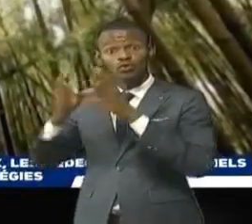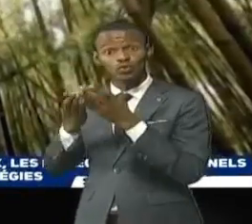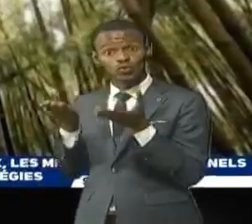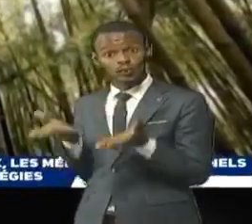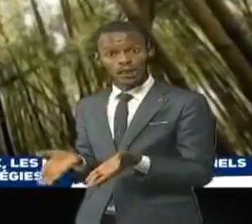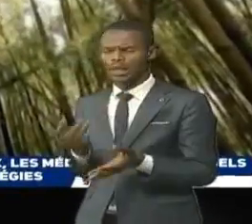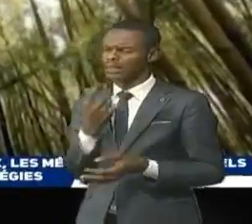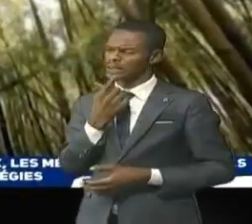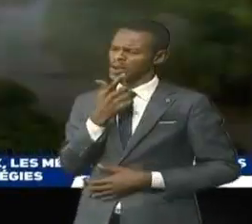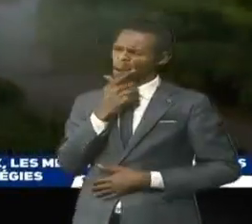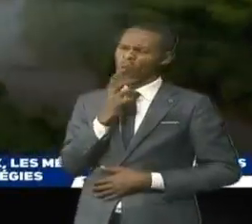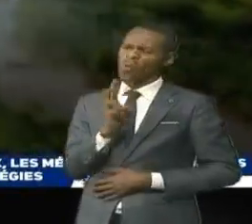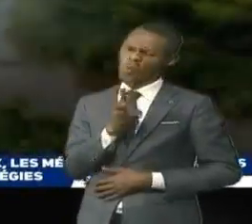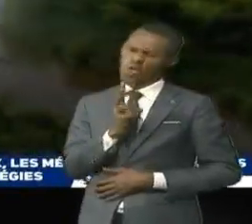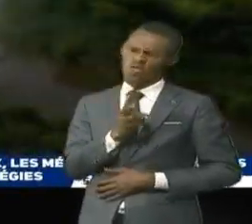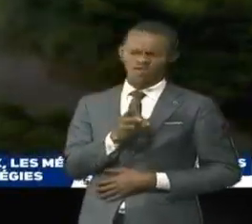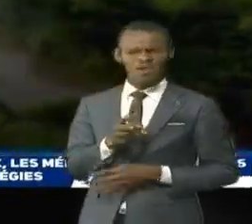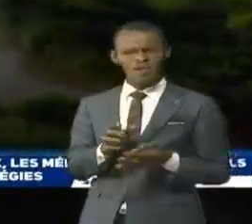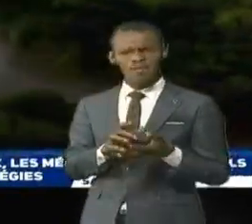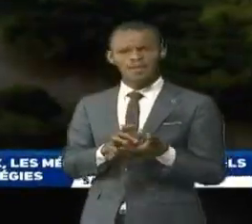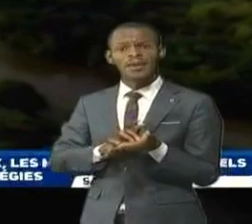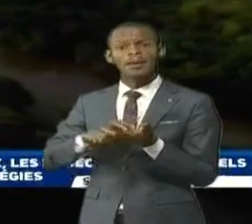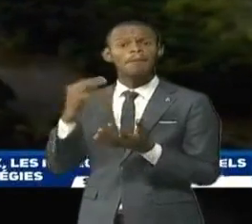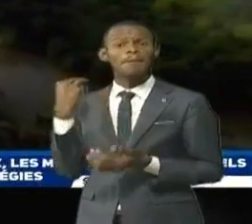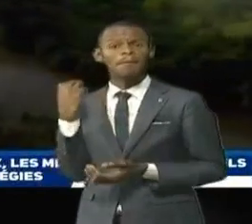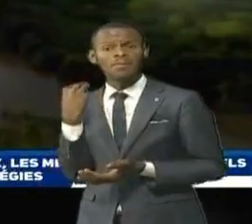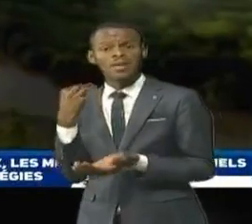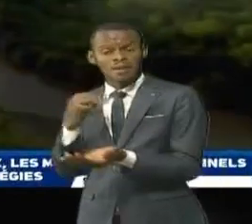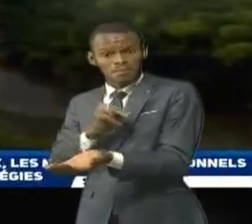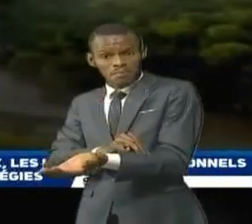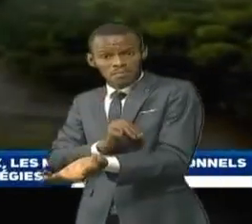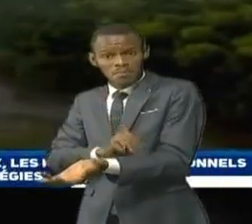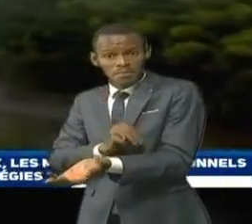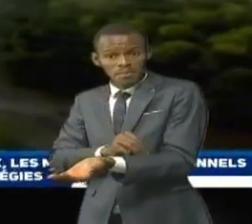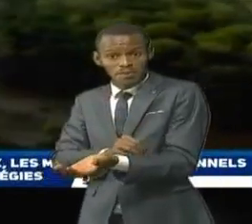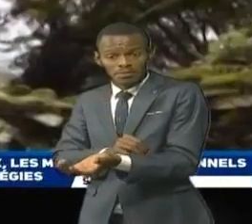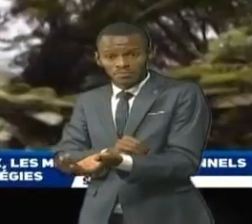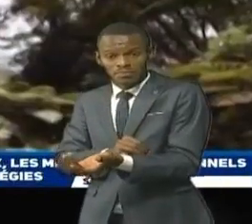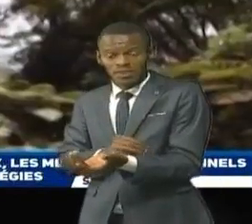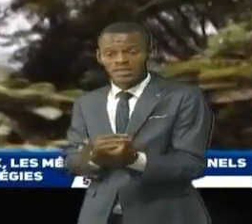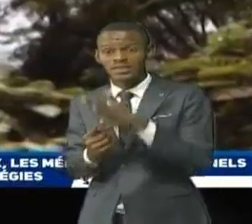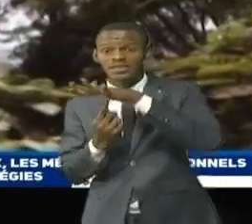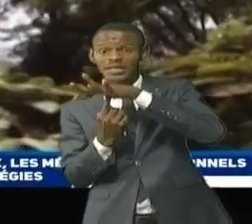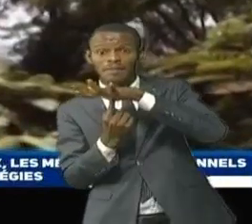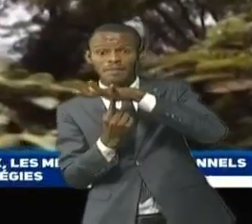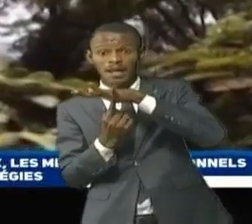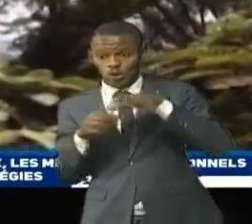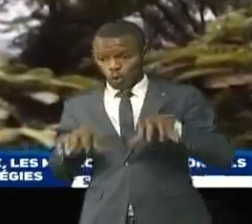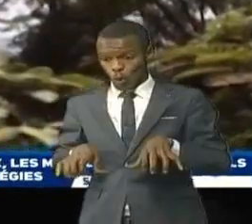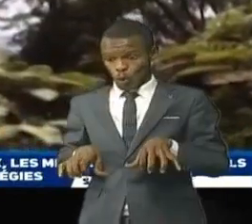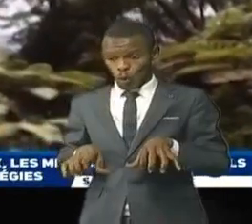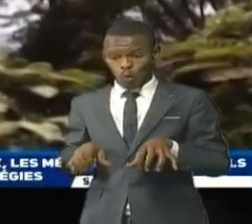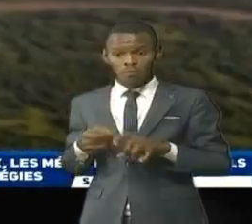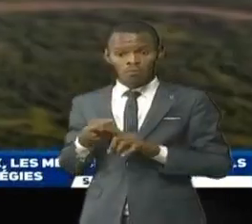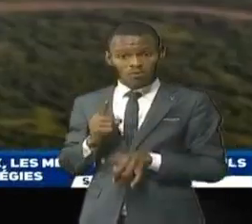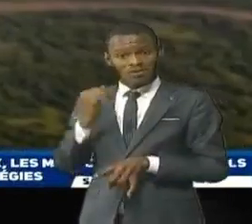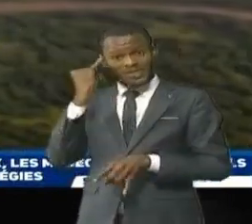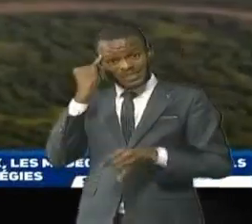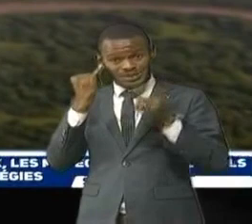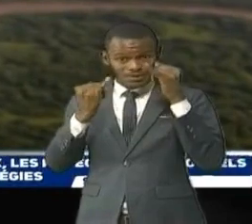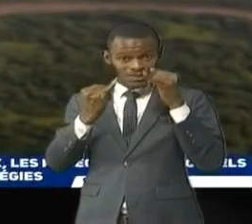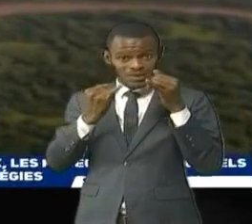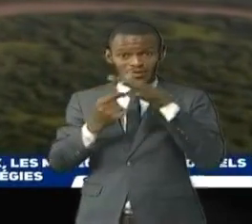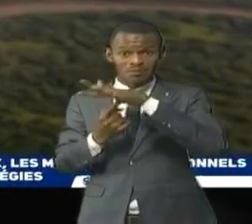qui bénéficie des avantages naturels et environnementaux que lui offrent les bassins du Congo avec sa biodiversité, constitue l'espoir